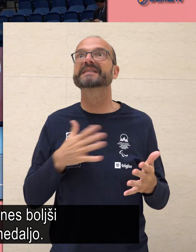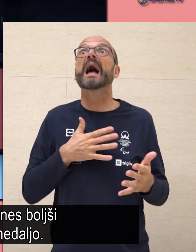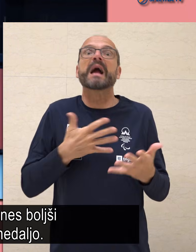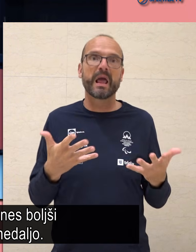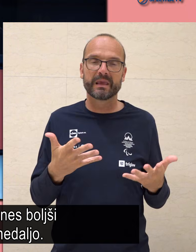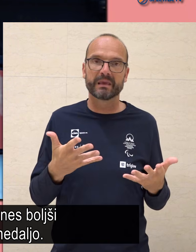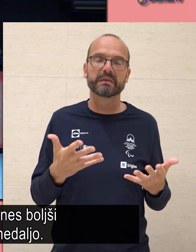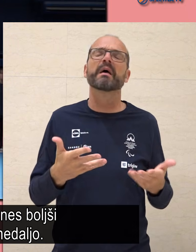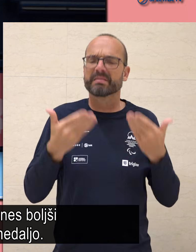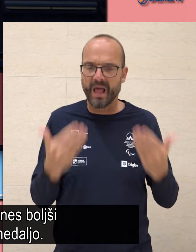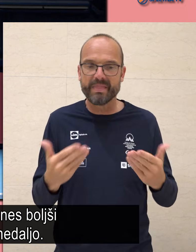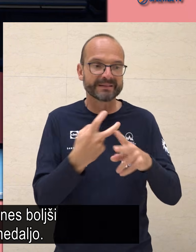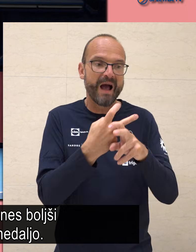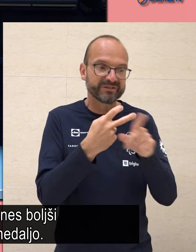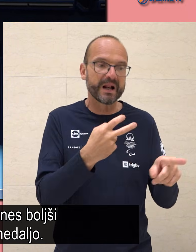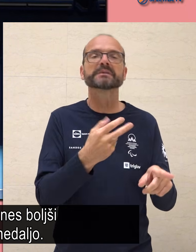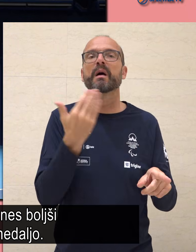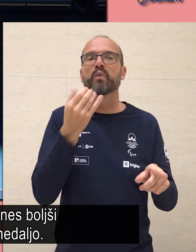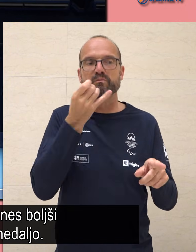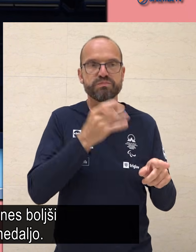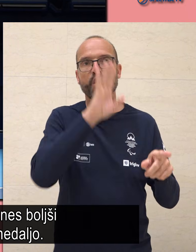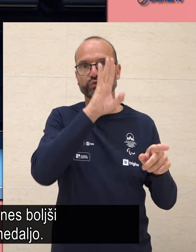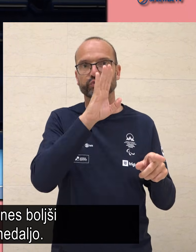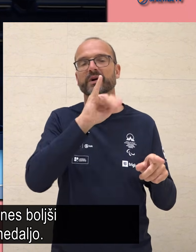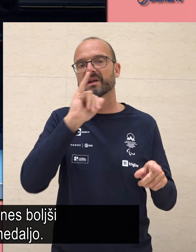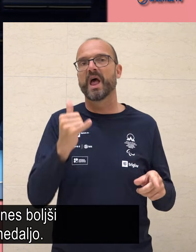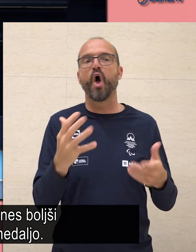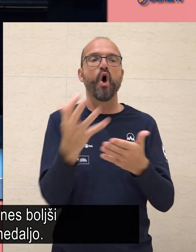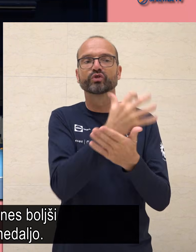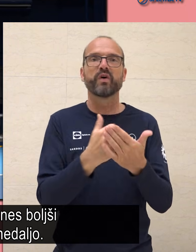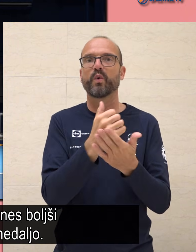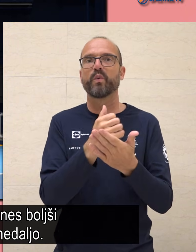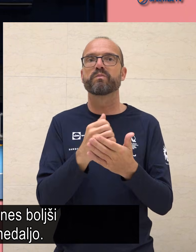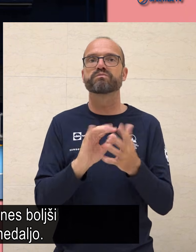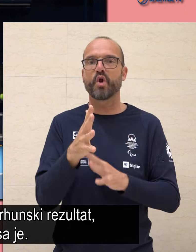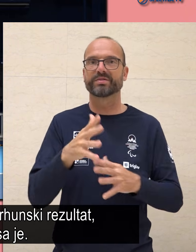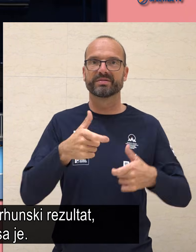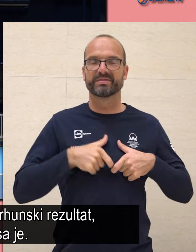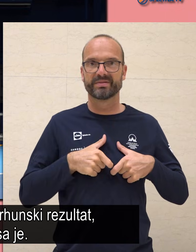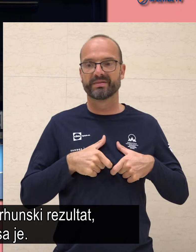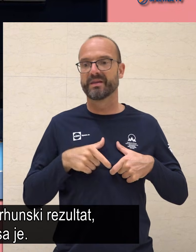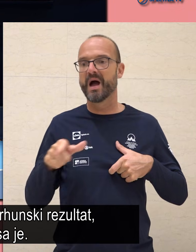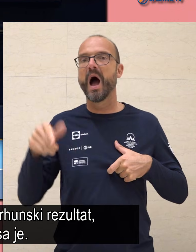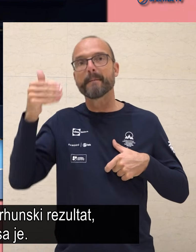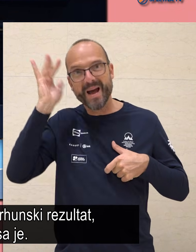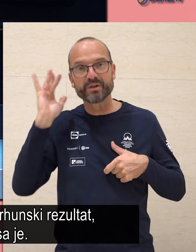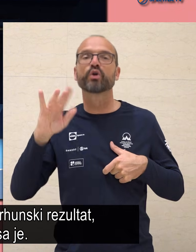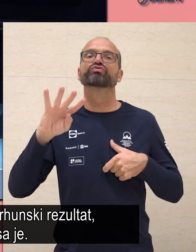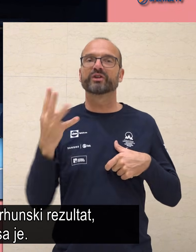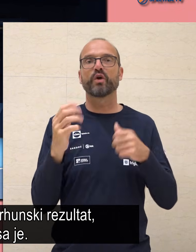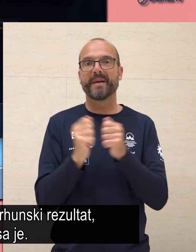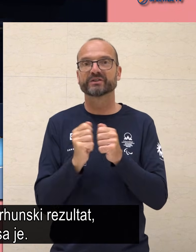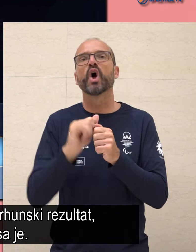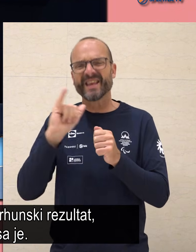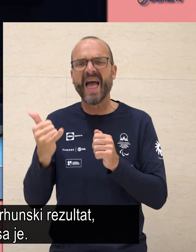napaka, ne, mislim pač, Avstrijec je bil danes boljši in je osvojil bronasto medaljo, Marino je pa četrti, kar je